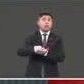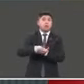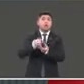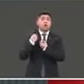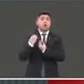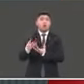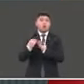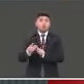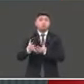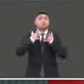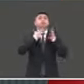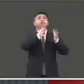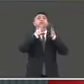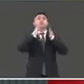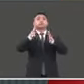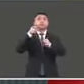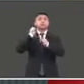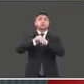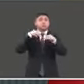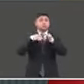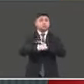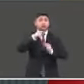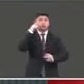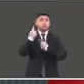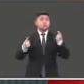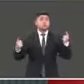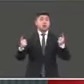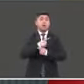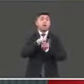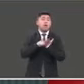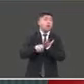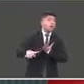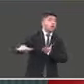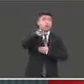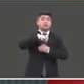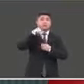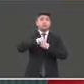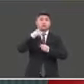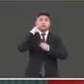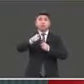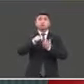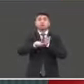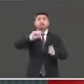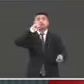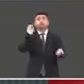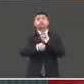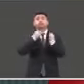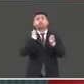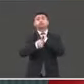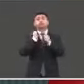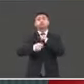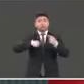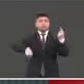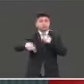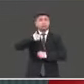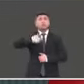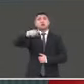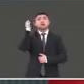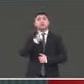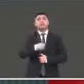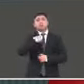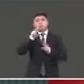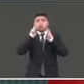üretimi ihracattan istihdama kadar geniş bir alanda kapsamlı değişikliklere gideceğimiz